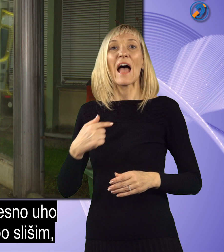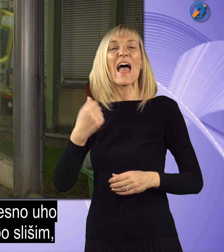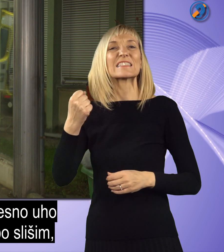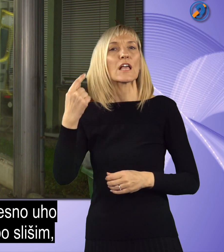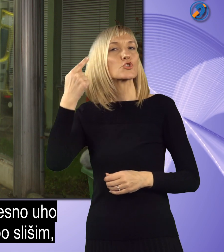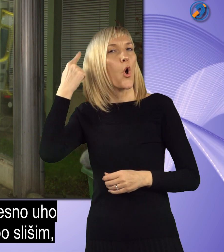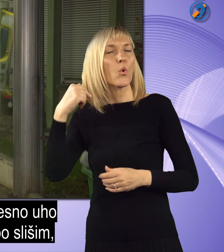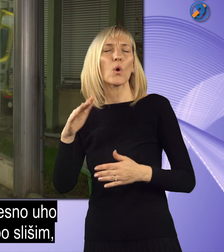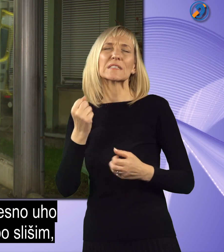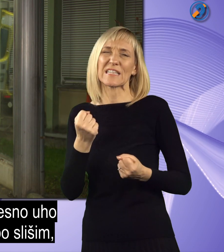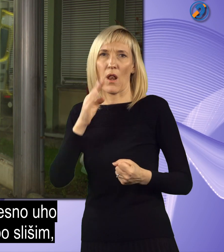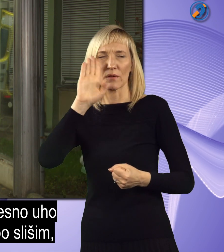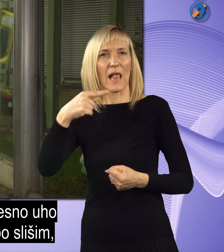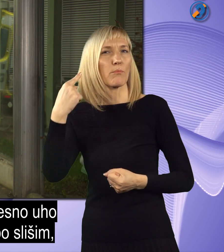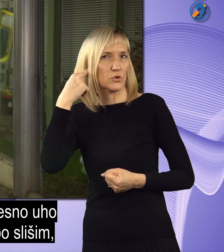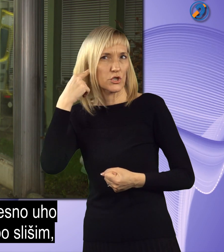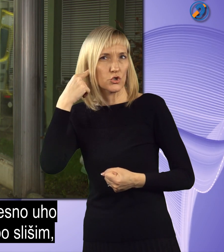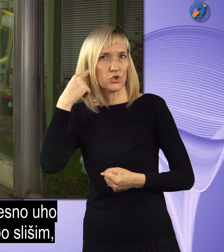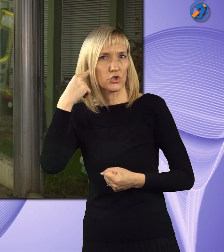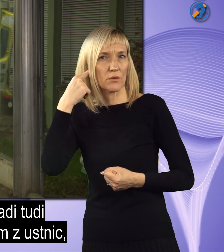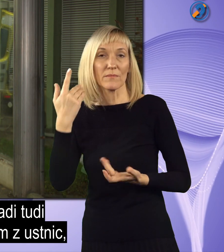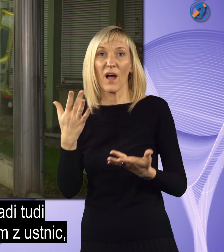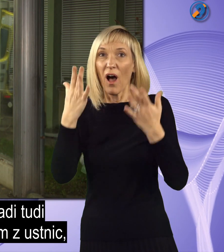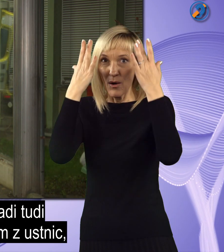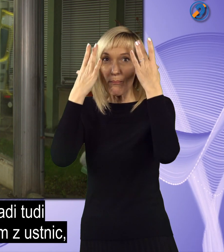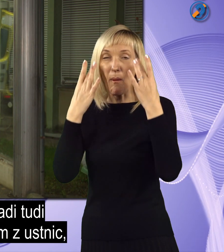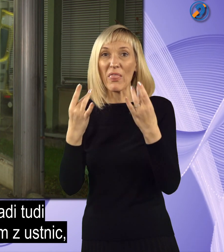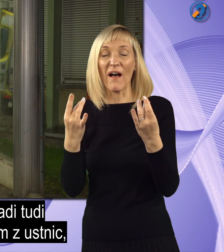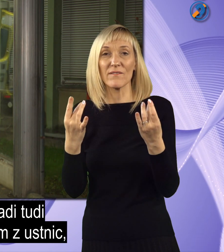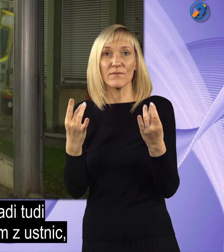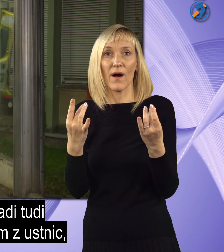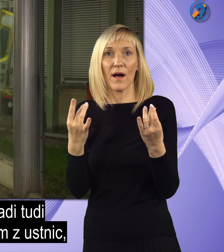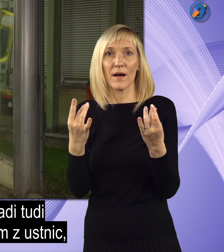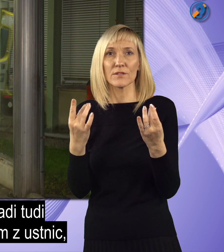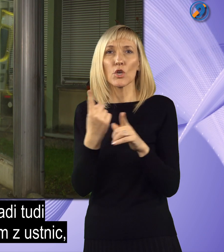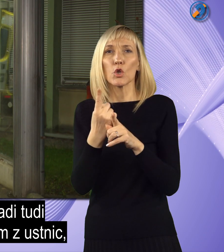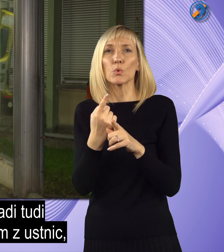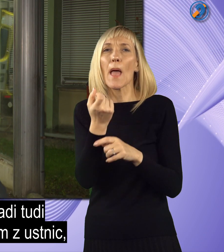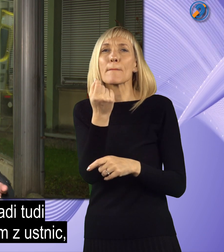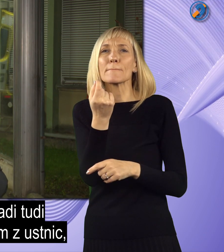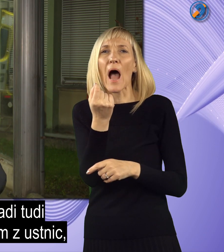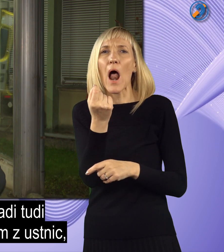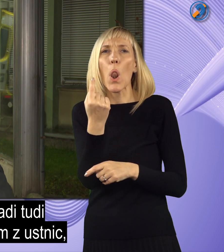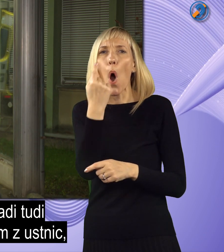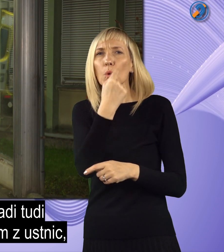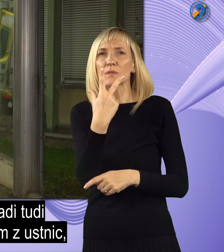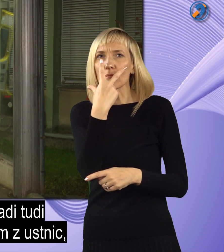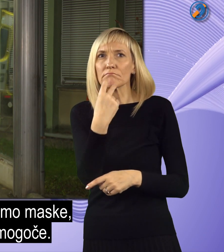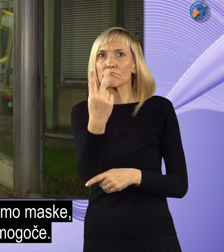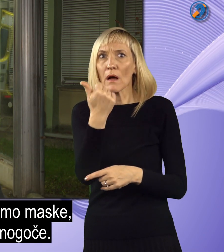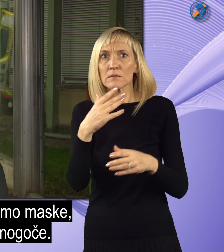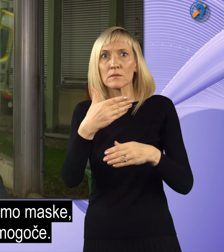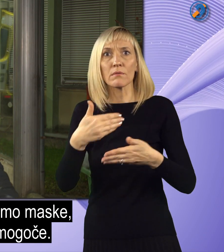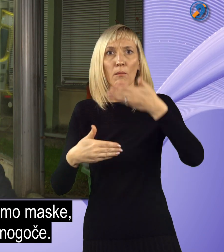Ker na desno uho zelo slabo slišim in je pač ponavadi tudi malo berem čez ustnice,